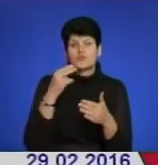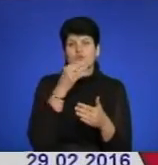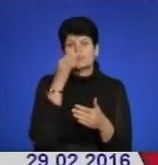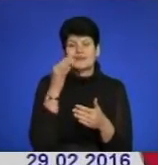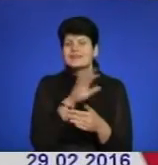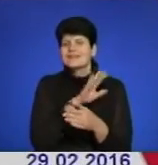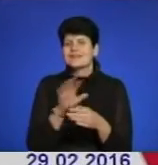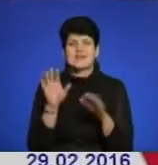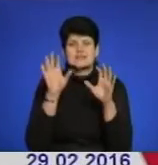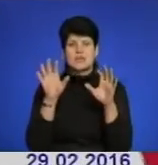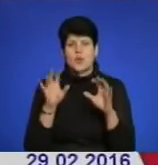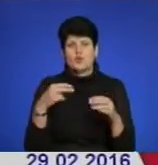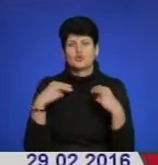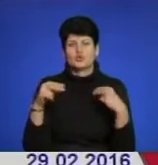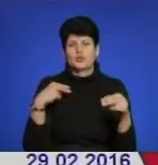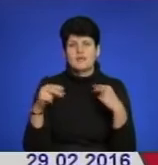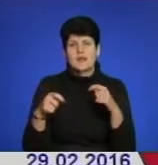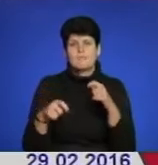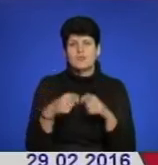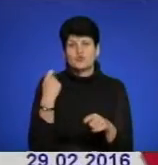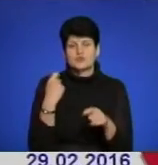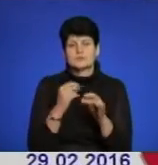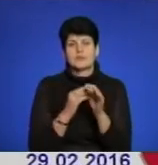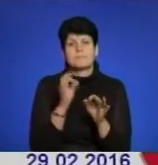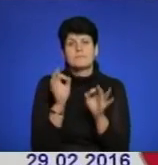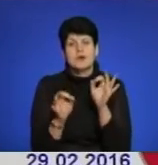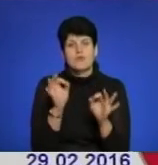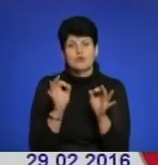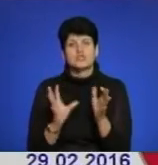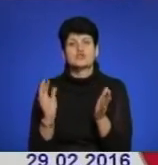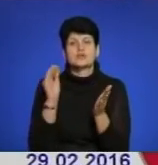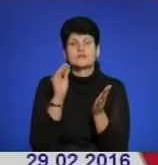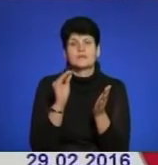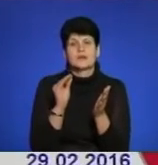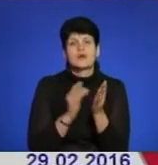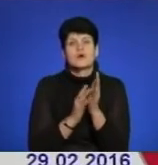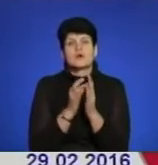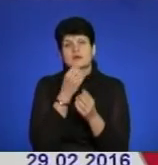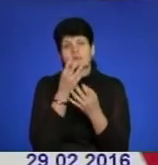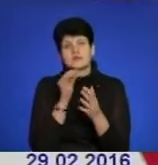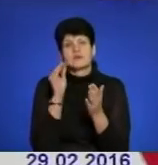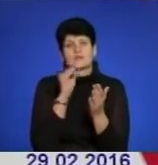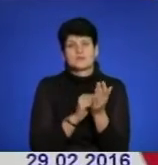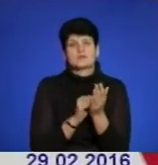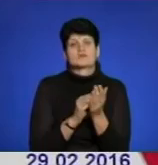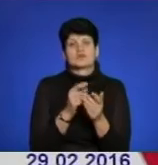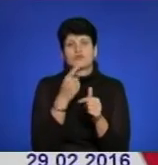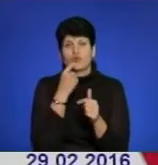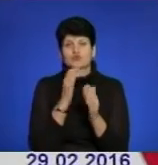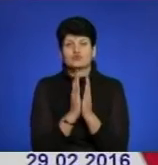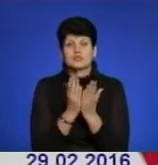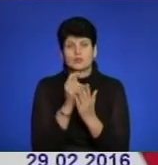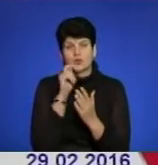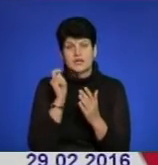незаконну торгівлю чи порушення природного середовища рослин, що внесені до Червоної книги України. В області вже почалася